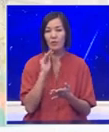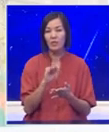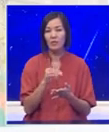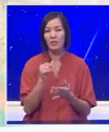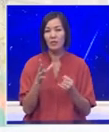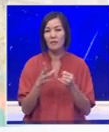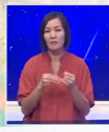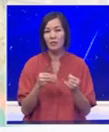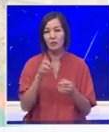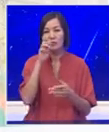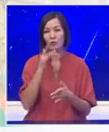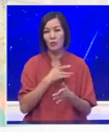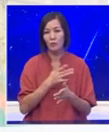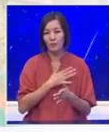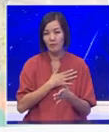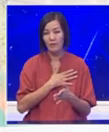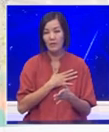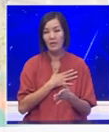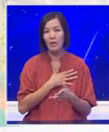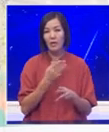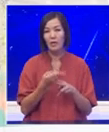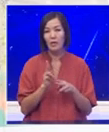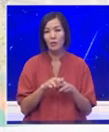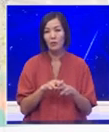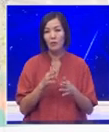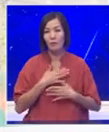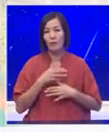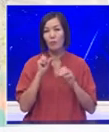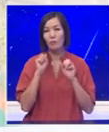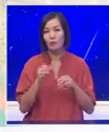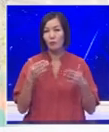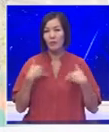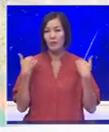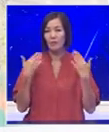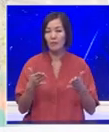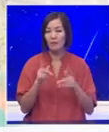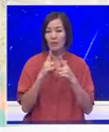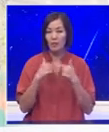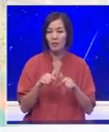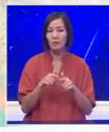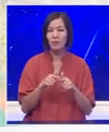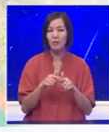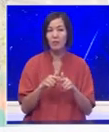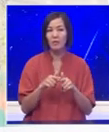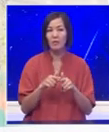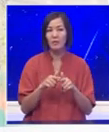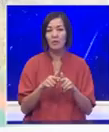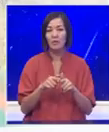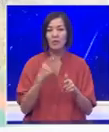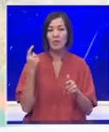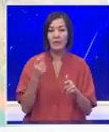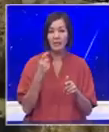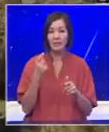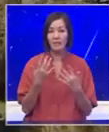в государственной собственности которые мы имеем возможность предоставить вновь организуем нам крестьянским